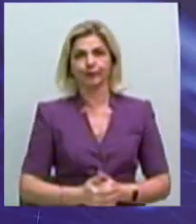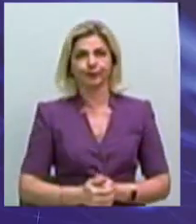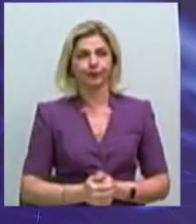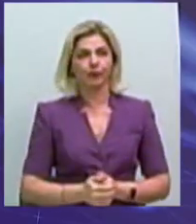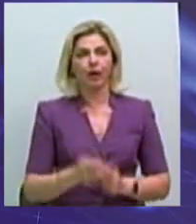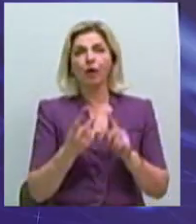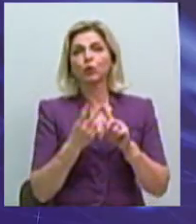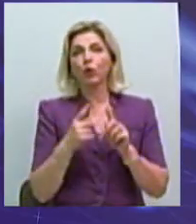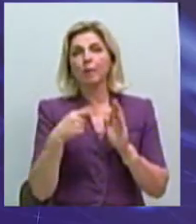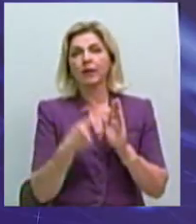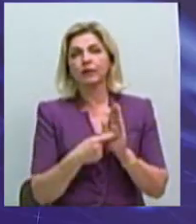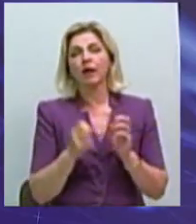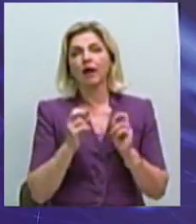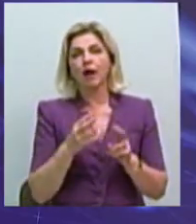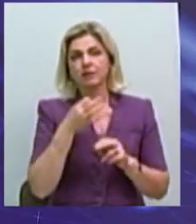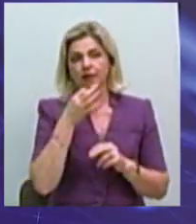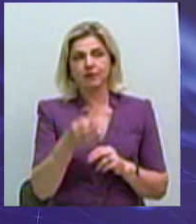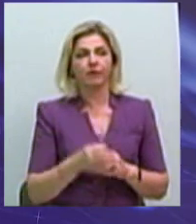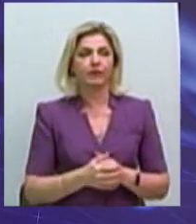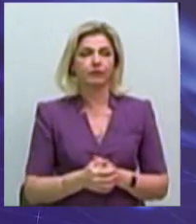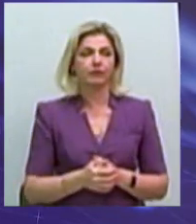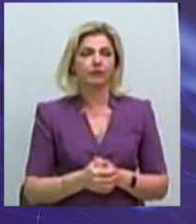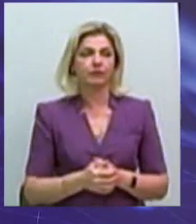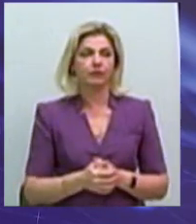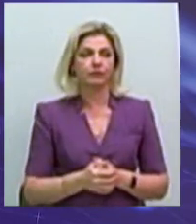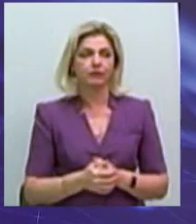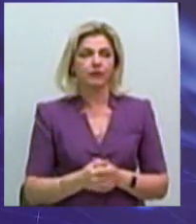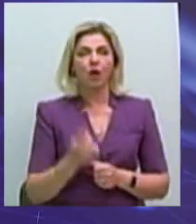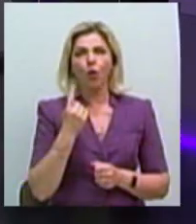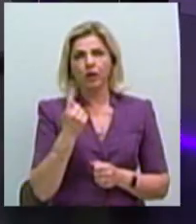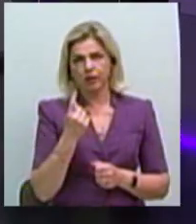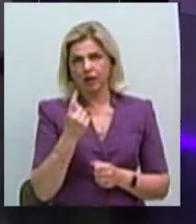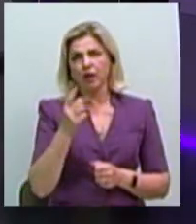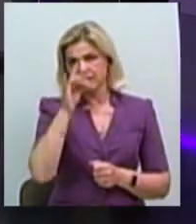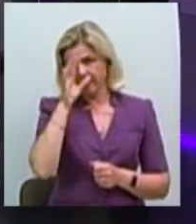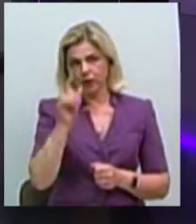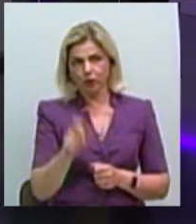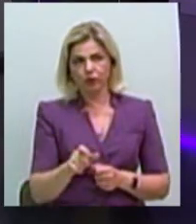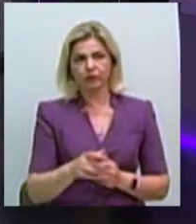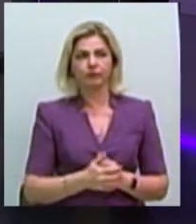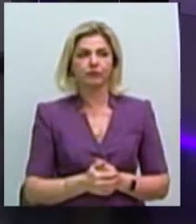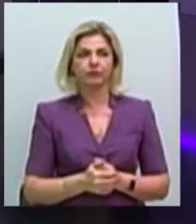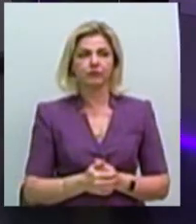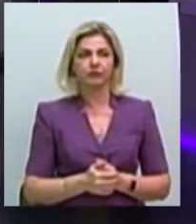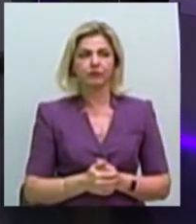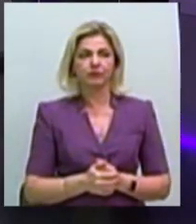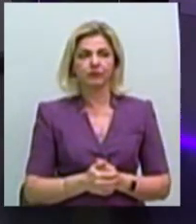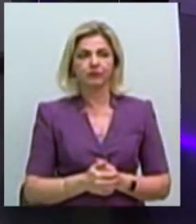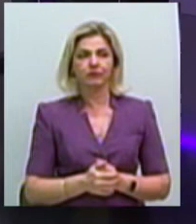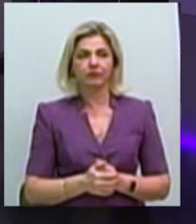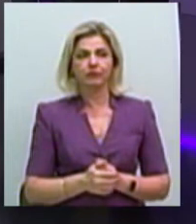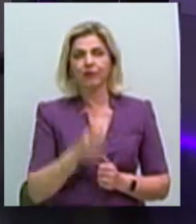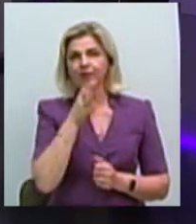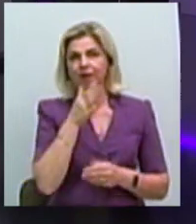Друге питання. Як сказав один великий, що ще ми їмо, що ми п'ємо. Час